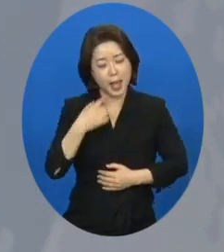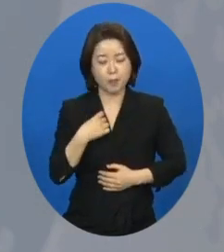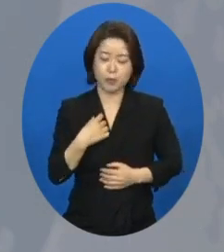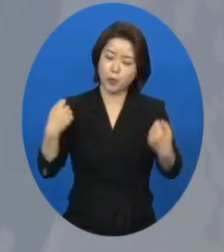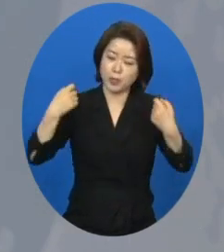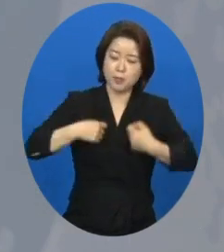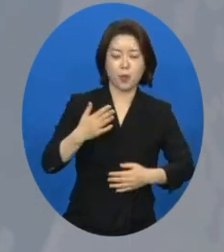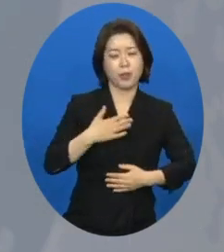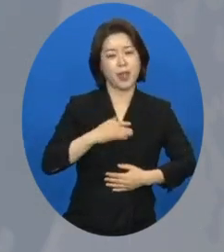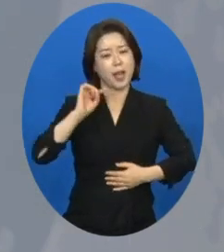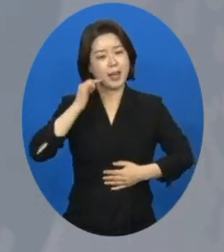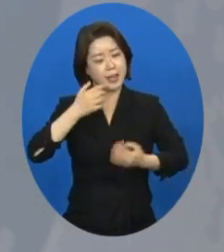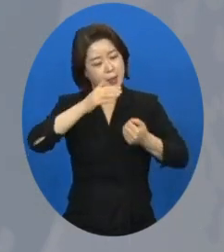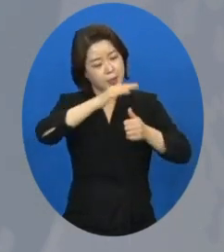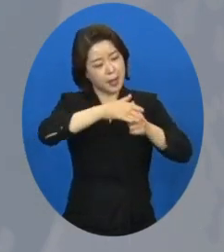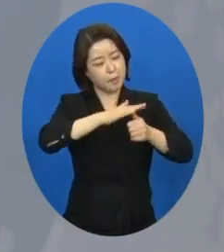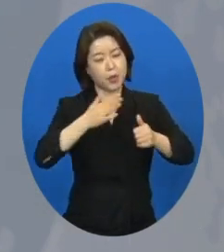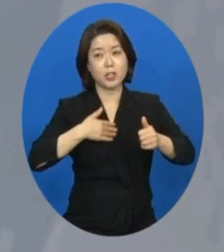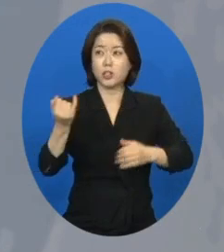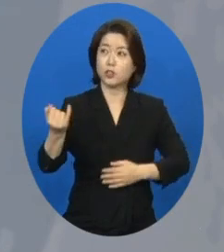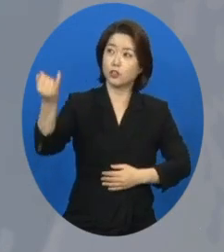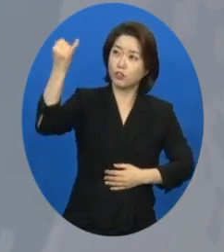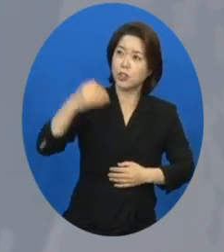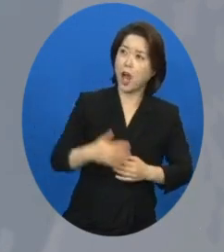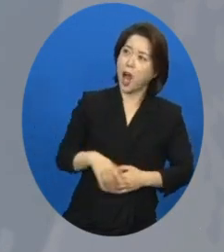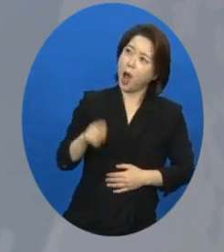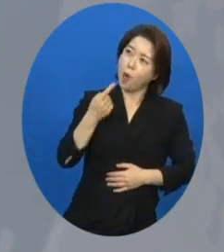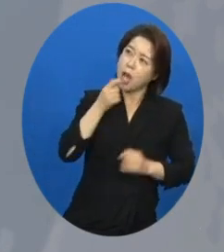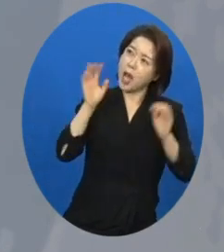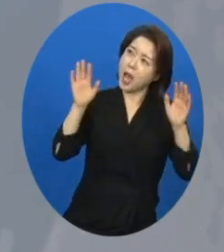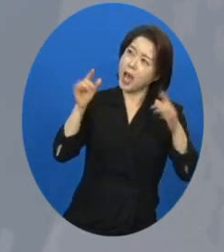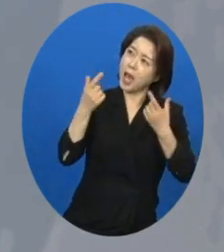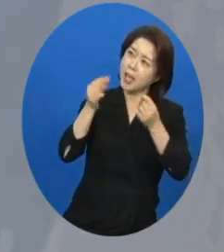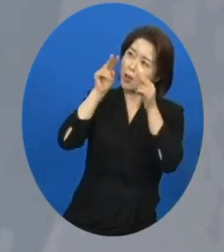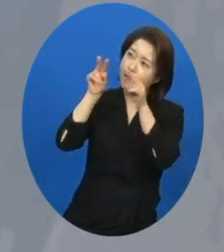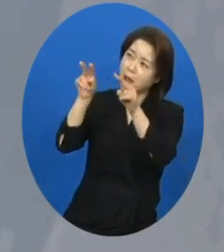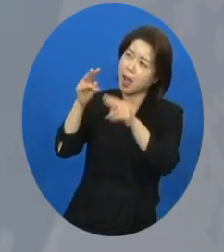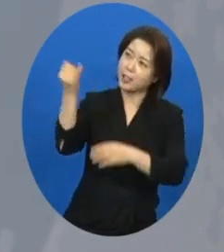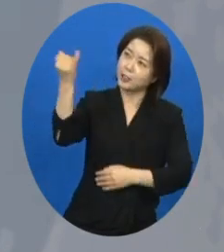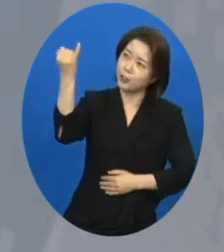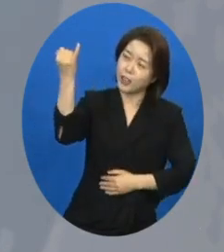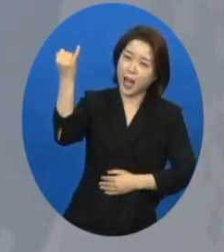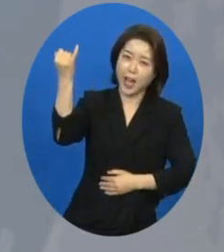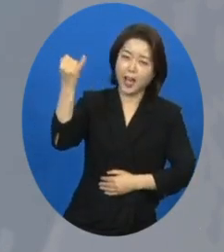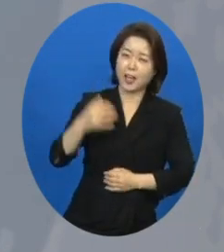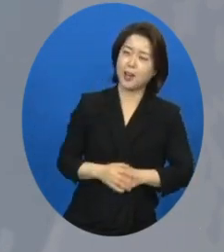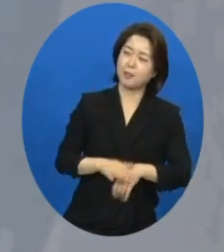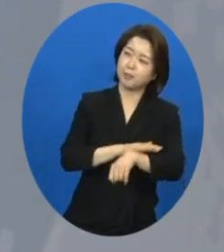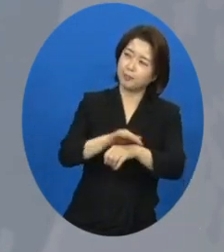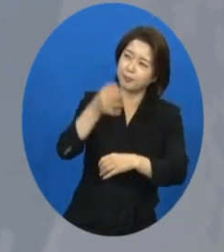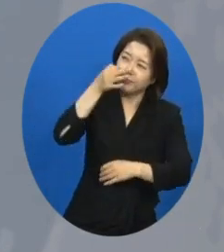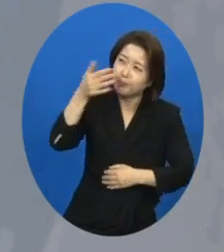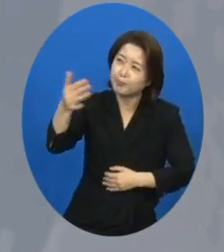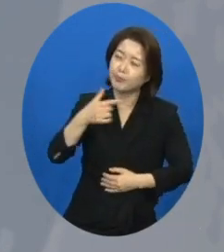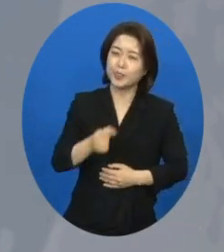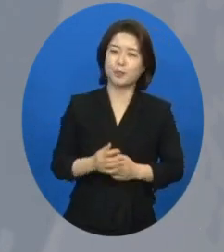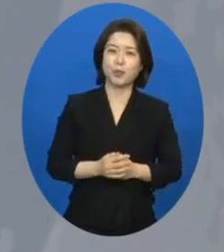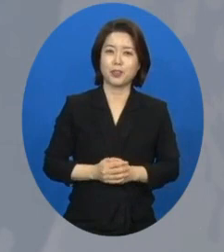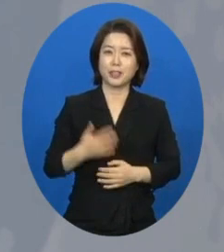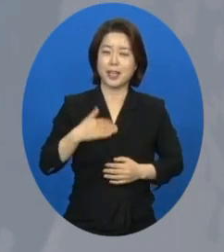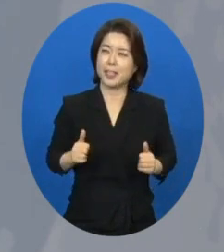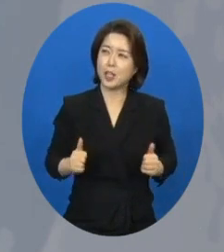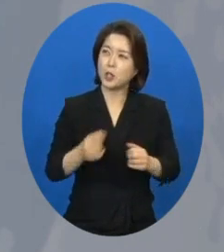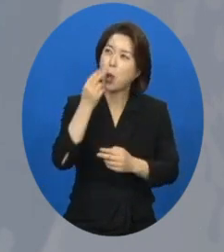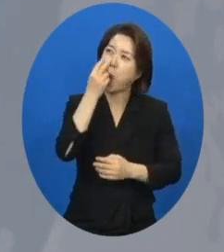주는 성복이 누나는 별천지에서 온 천사와 같았다. 그 누나에게 잘 보이려고 나는 열심히